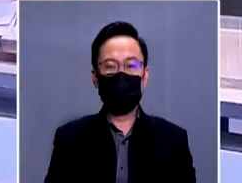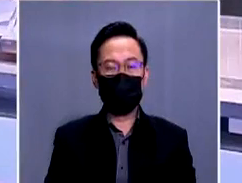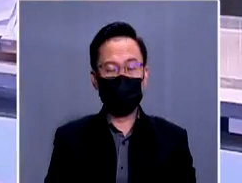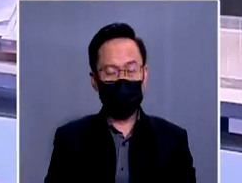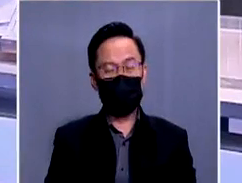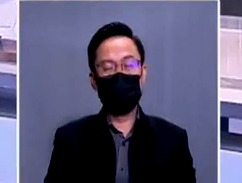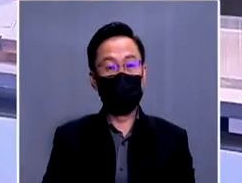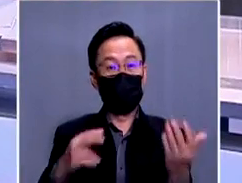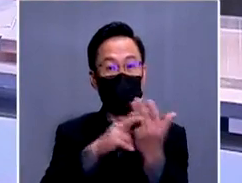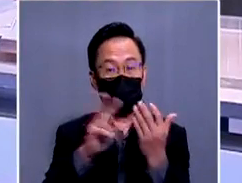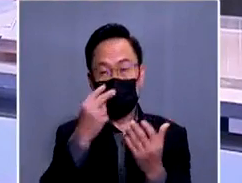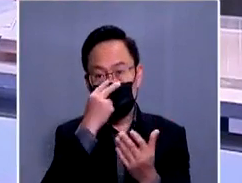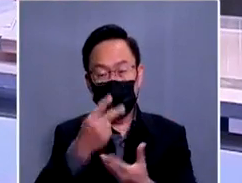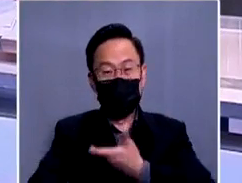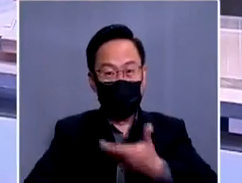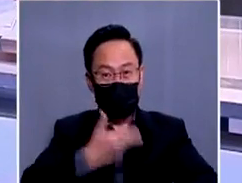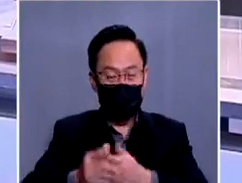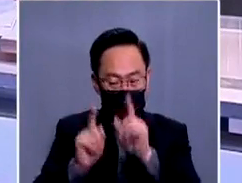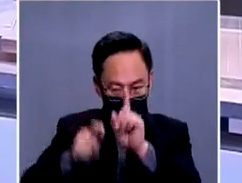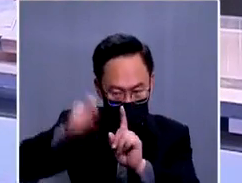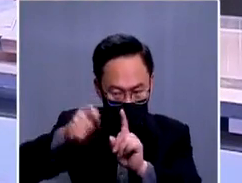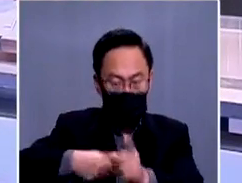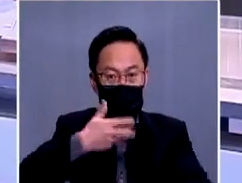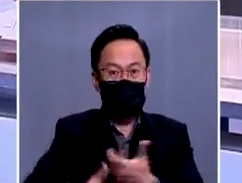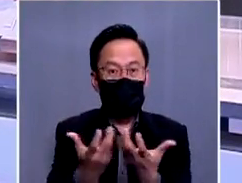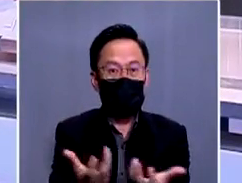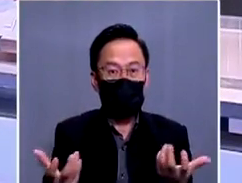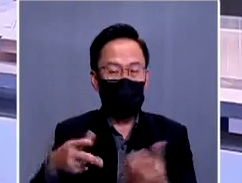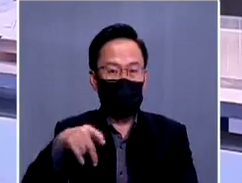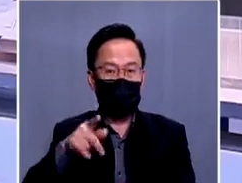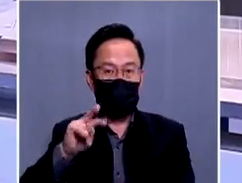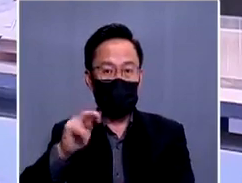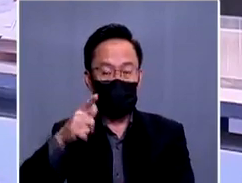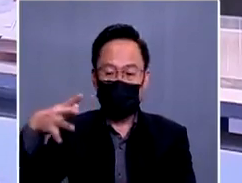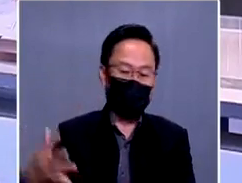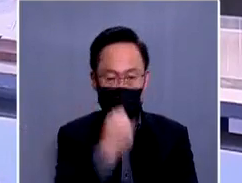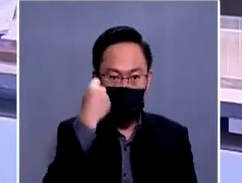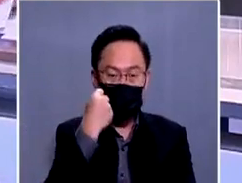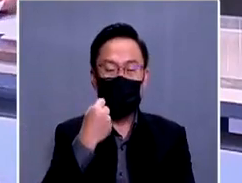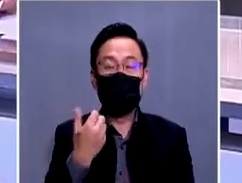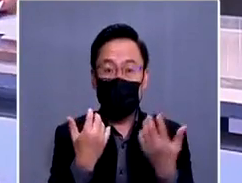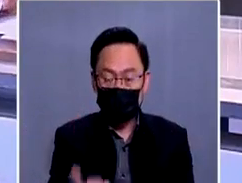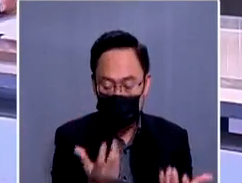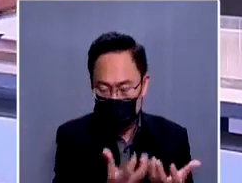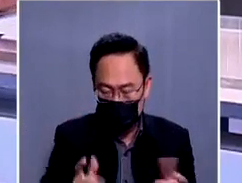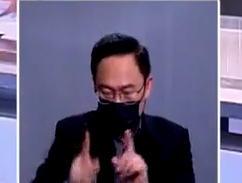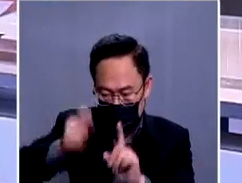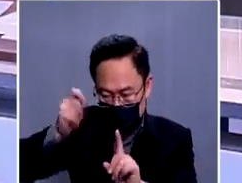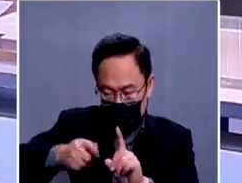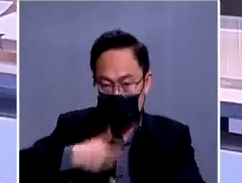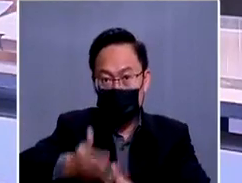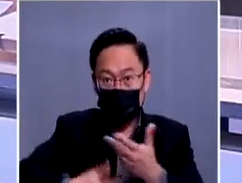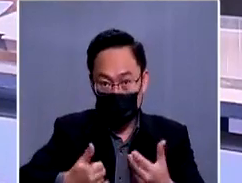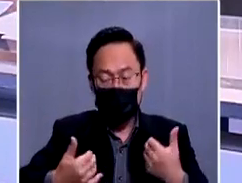มีสตงสตังนะคะมาดูการขายท่อตลาดทรัพย์สินกันนะคะที่อายัดเอาไว้นะคะคุณผู้ชมครับปปง.เขาก็วางขายวันนี้นะคะคุณผู้ชมมีหลายอย่างเลยนะ